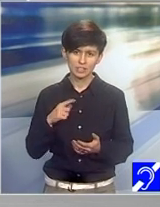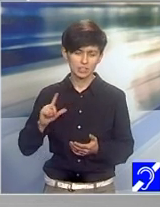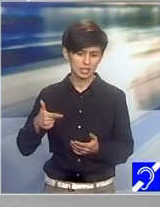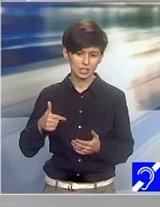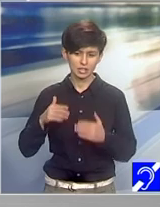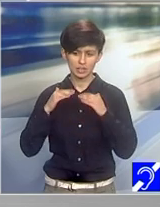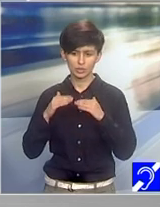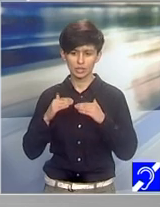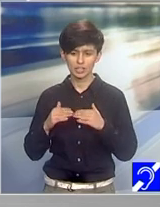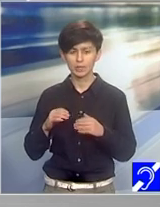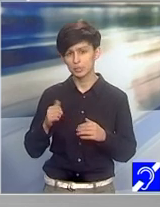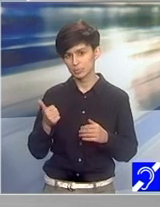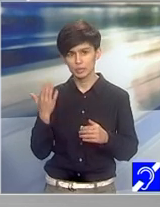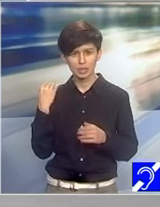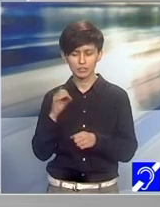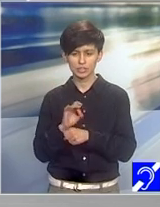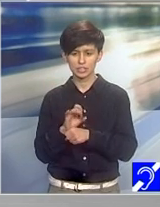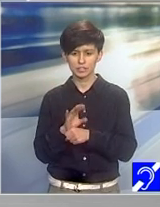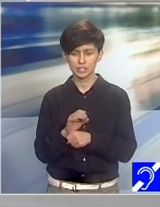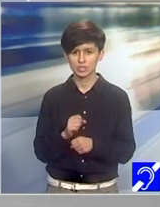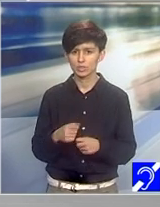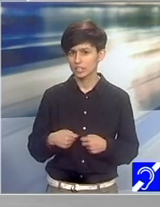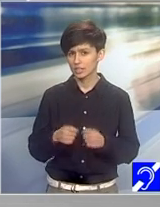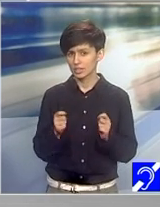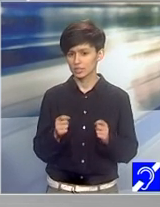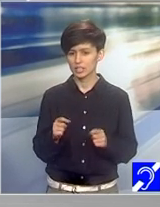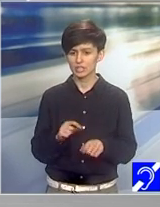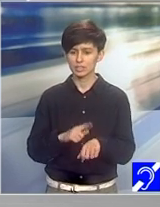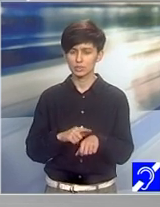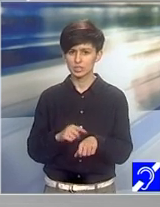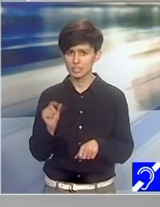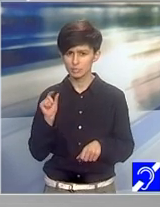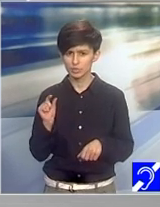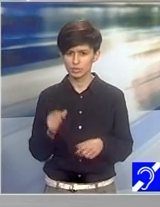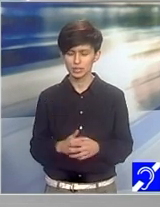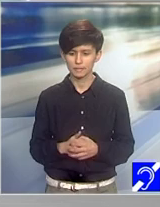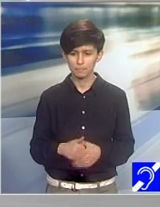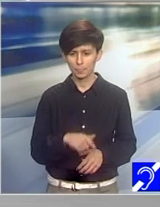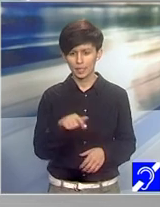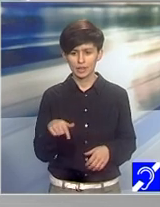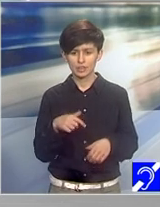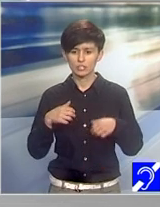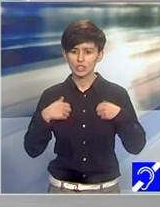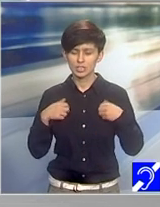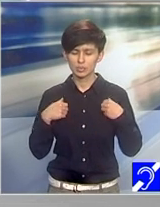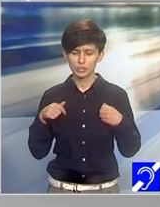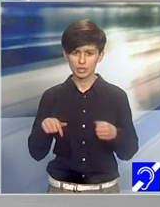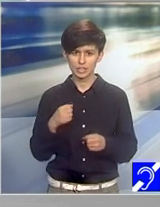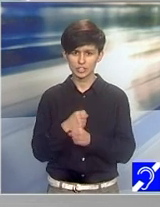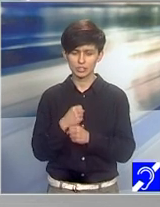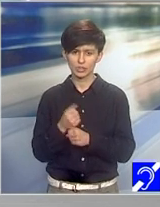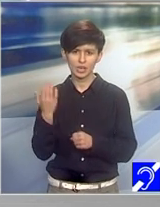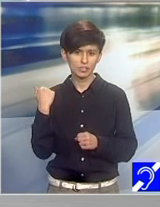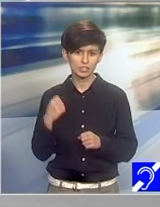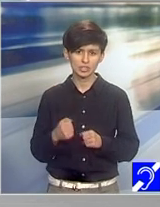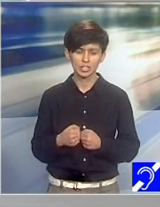epuizată complet în foarte scurt timp. Da, și ne bucurăm că această lucrare a fost lansată anul trecut în